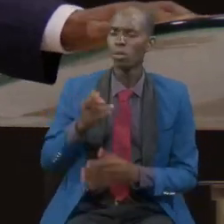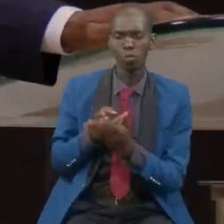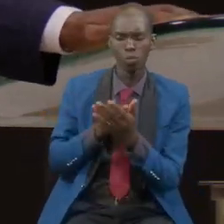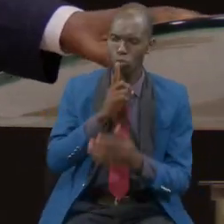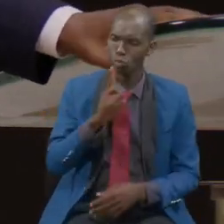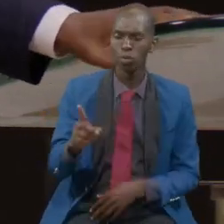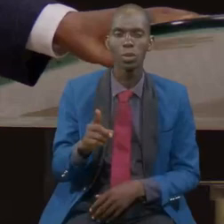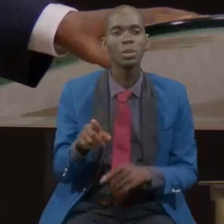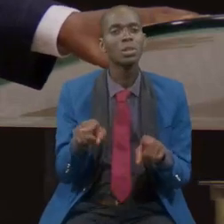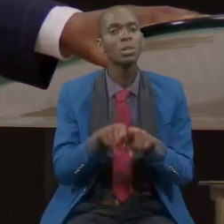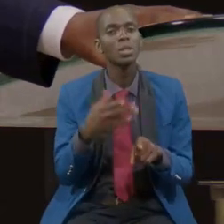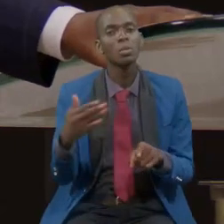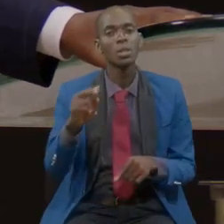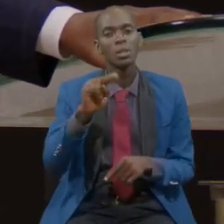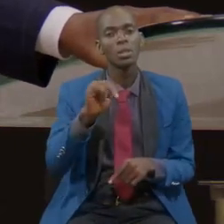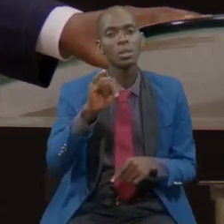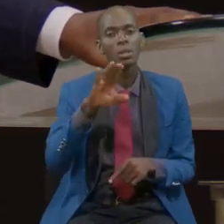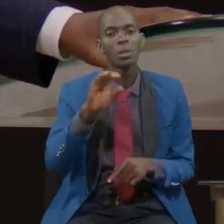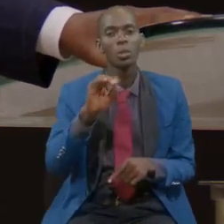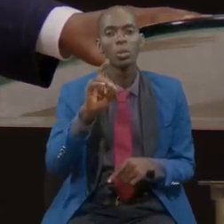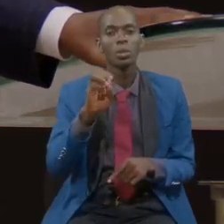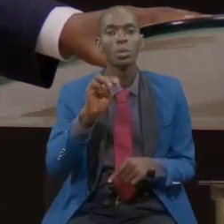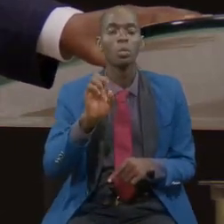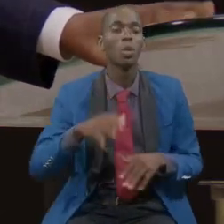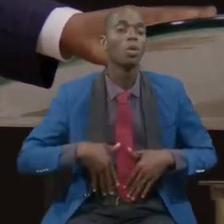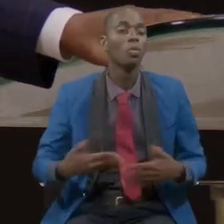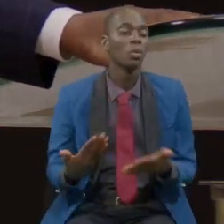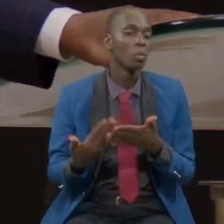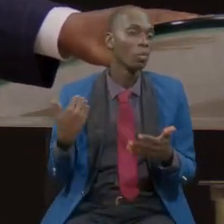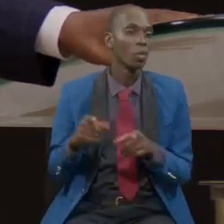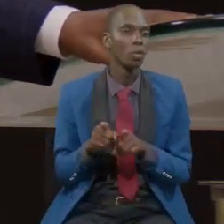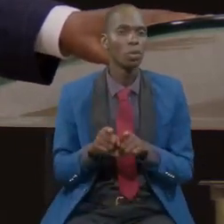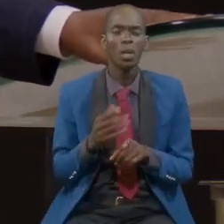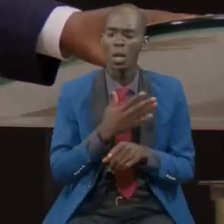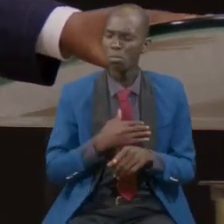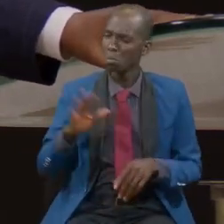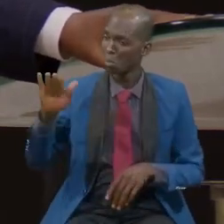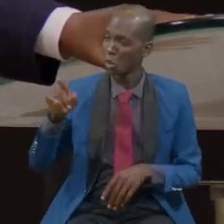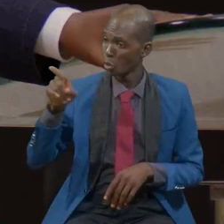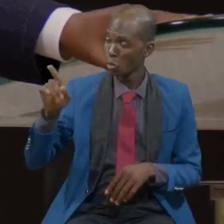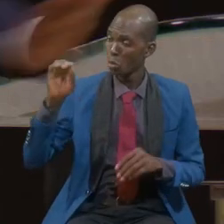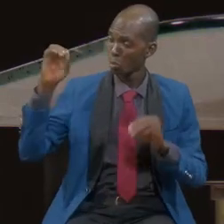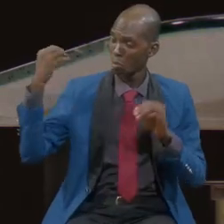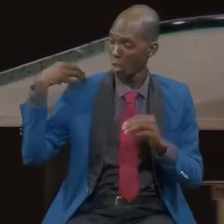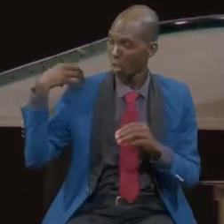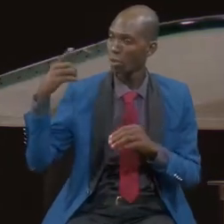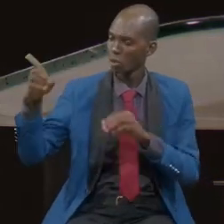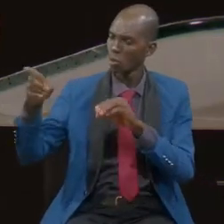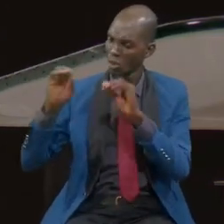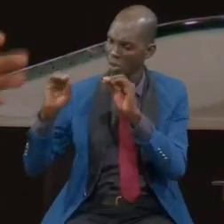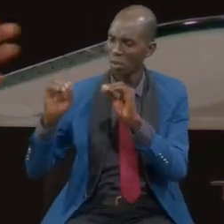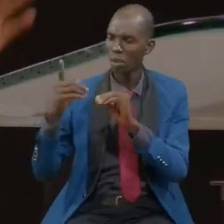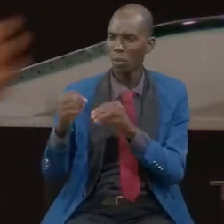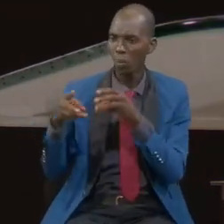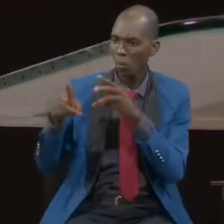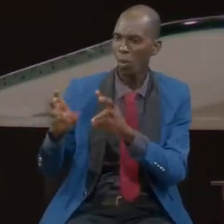dit, nous te connaissons, nous savons que tu es vrai et que tu enseignes la voie de Dieu selon la